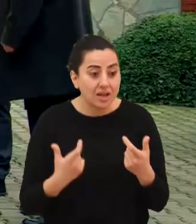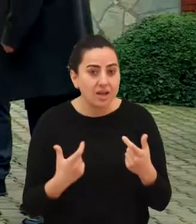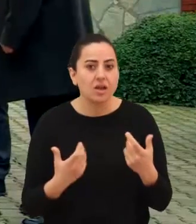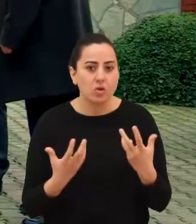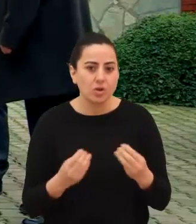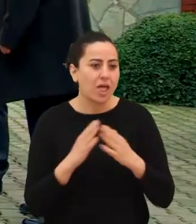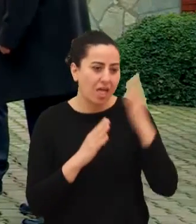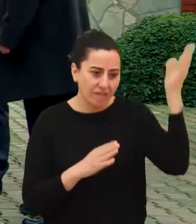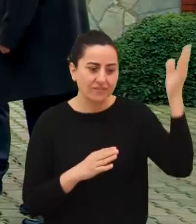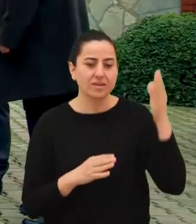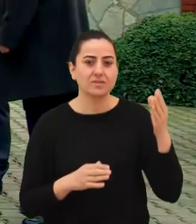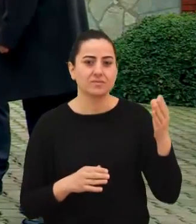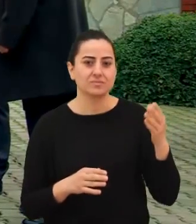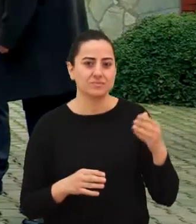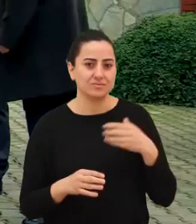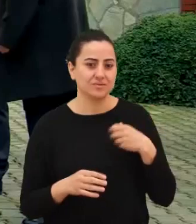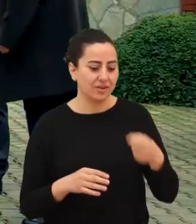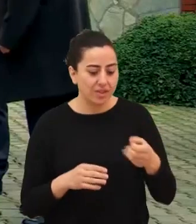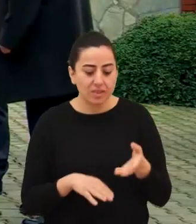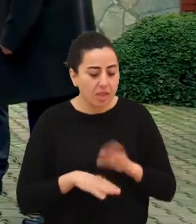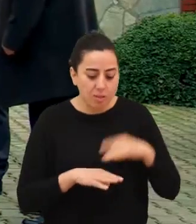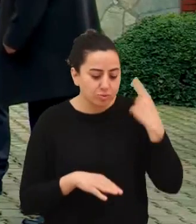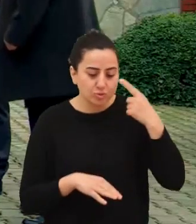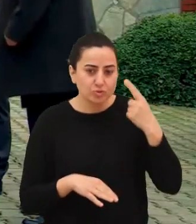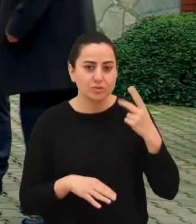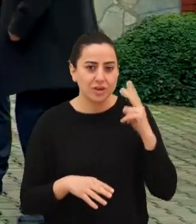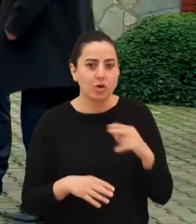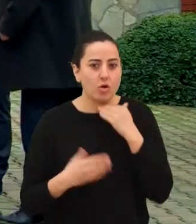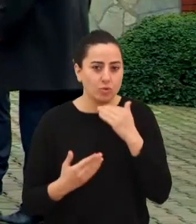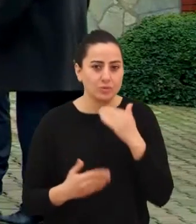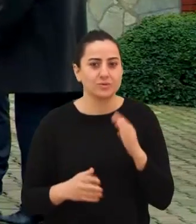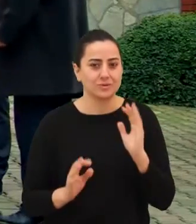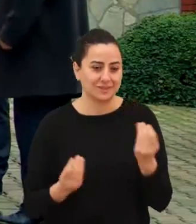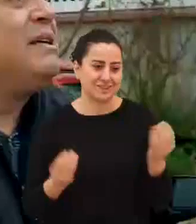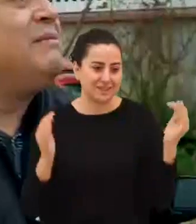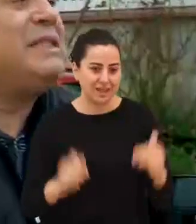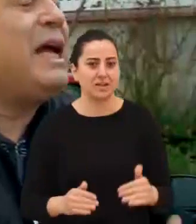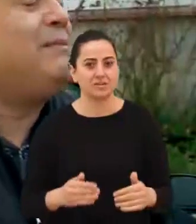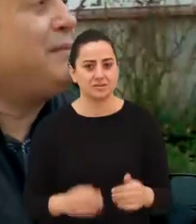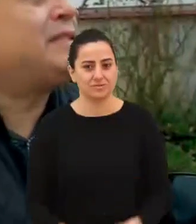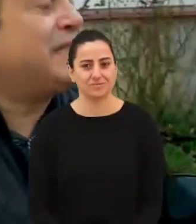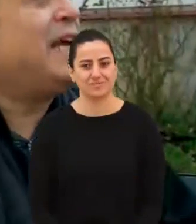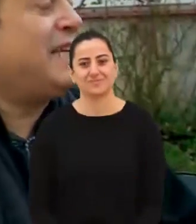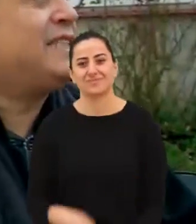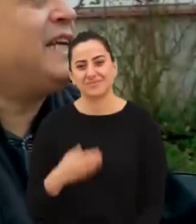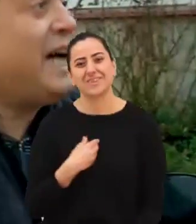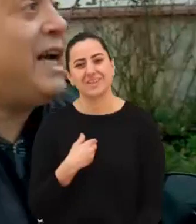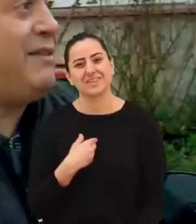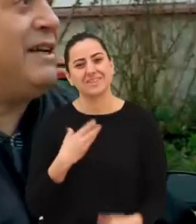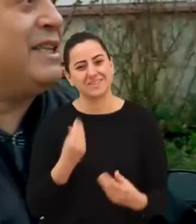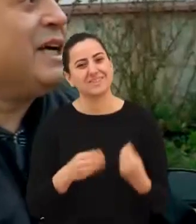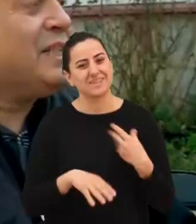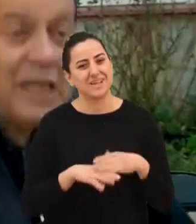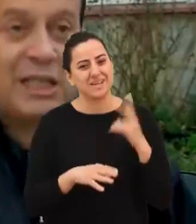Çanta nerede olacak? Evde ya. Vallahi biz de çantayı ne yapacağımıza karar vermeye çalışıyorduk. Çok iyi oldu. Biz ne yapılmasını gerektiğine